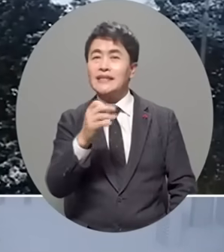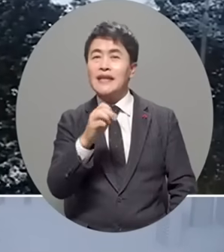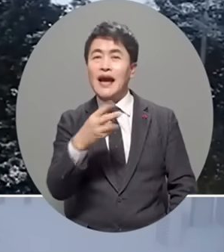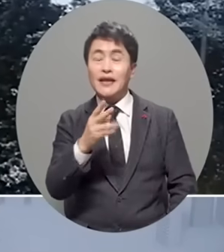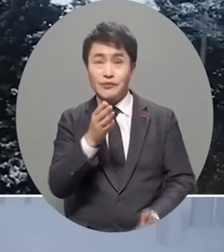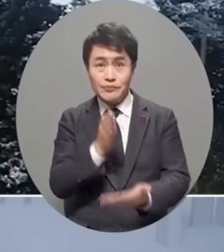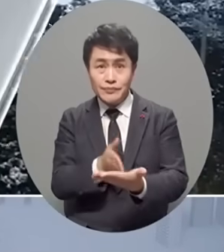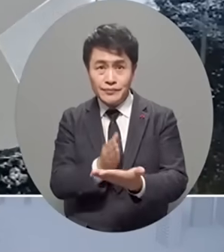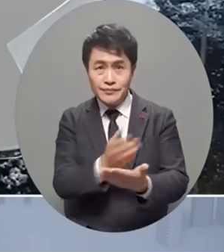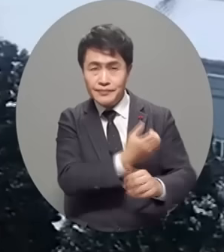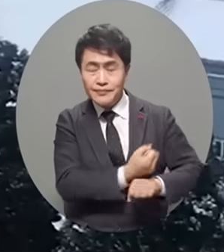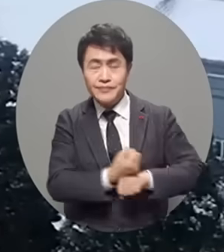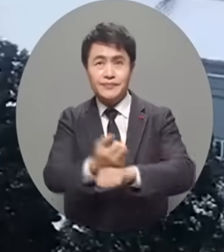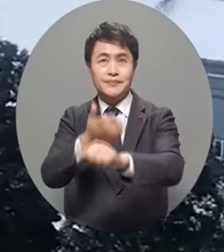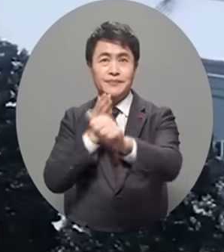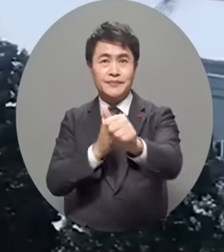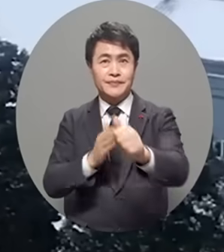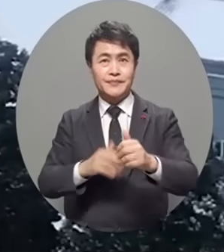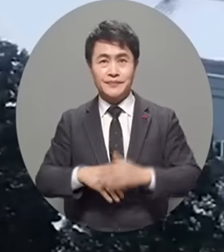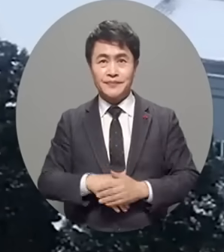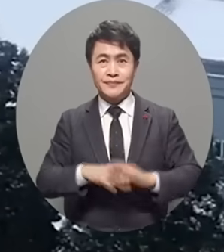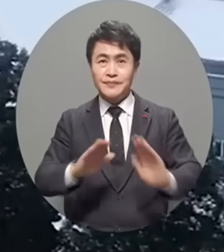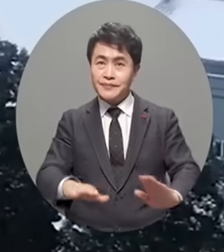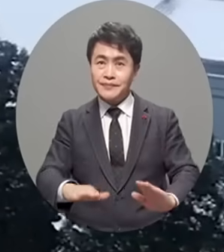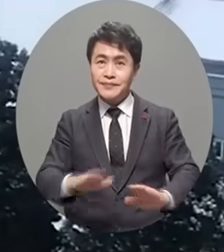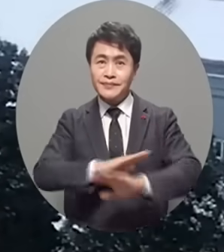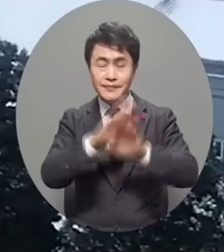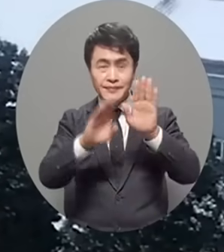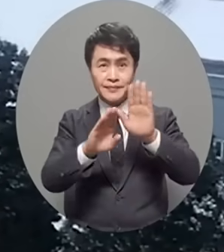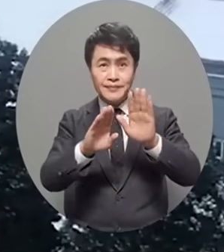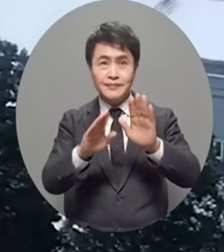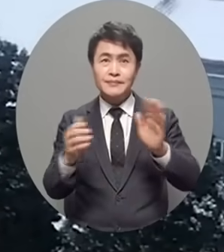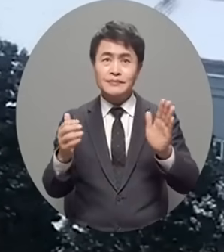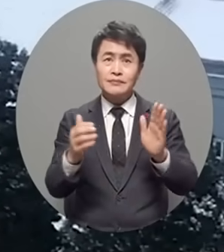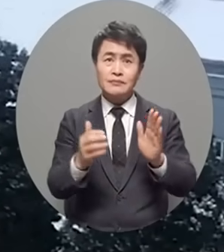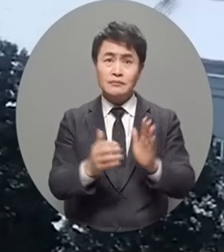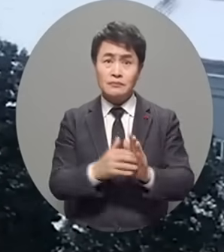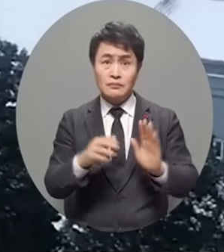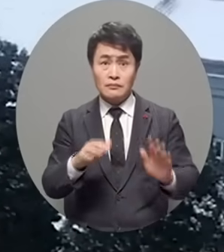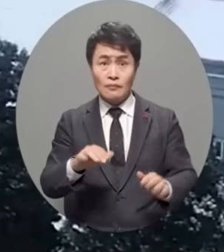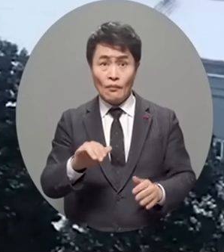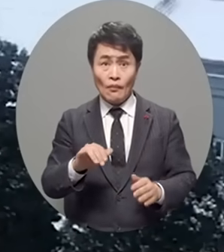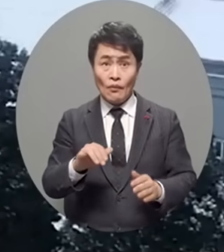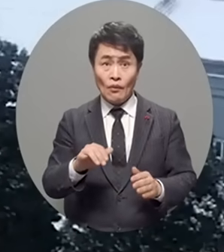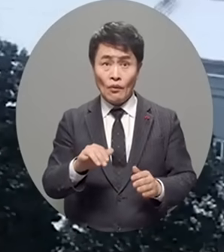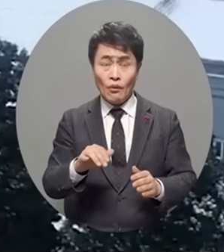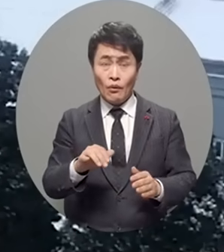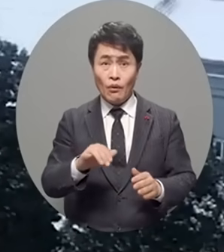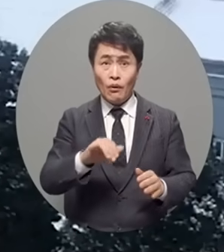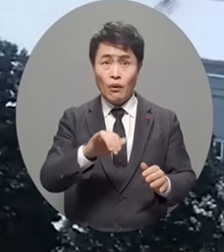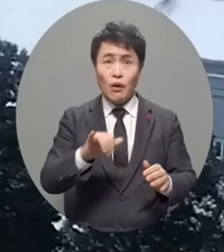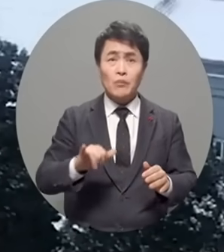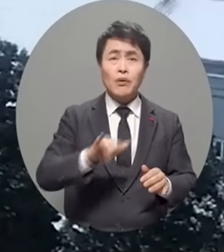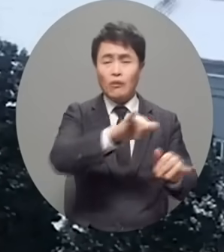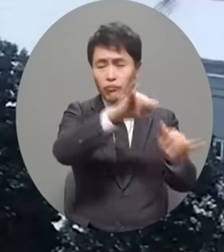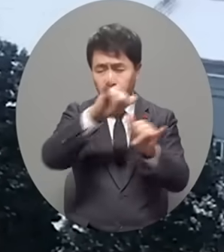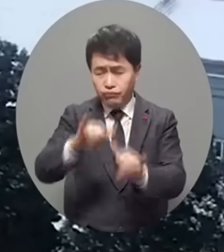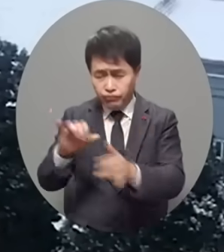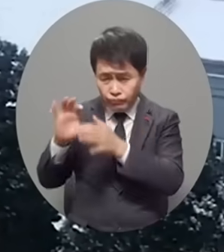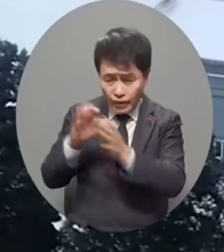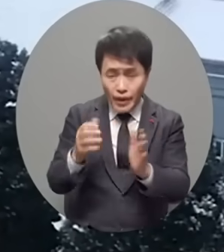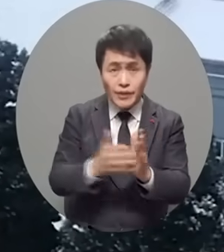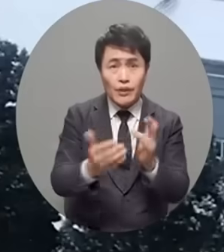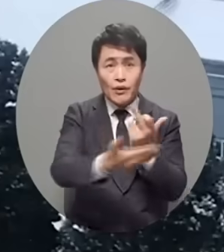전해주시죠. 네, 먼저 오늘 낮까지 겨울항이 계속됐던 제주공항의 모습입니다. 또